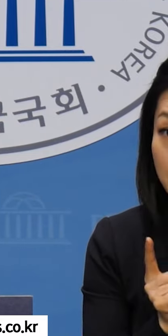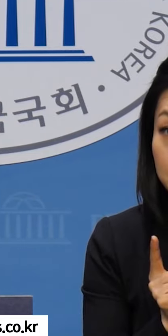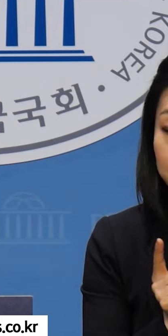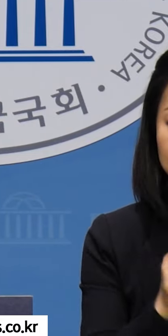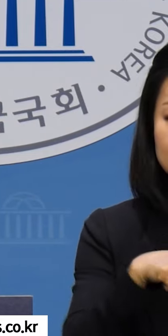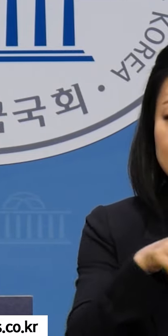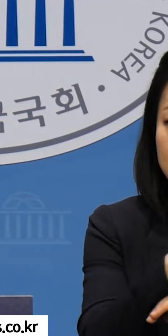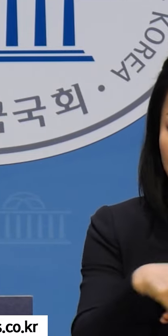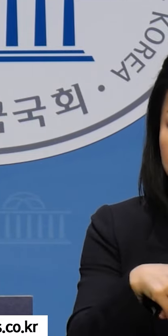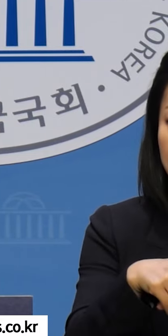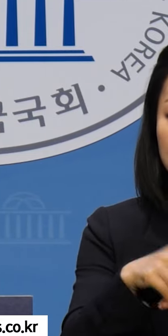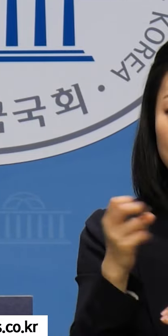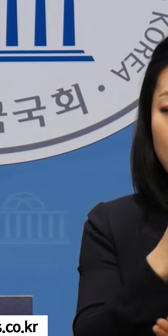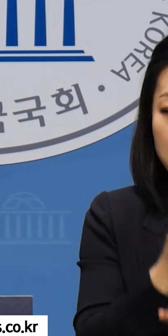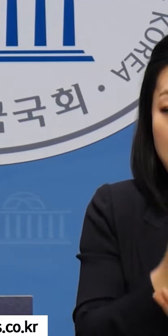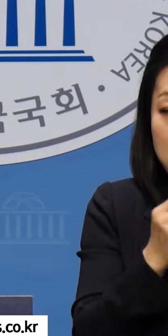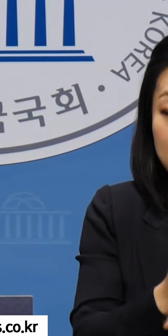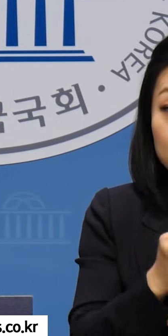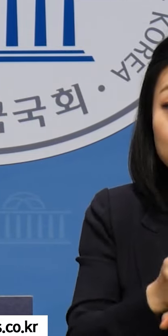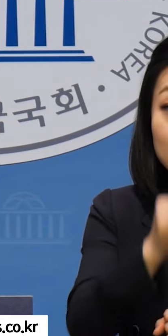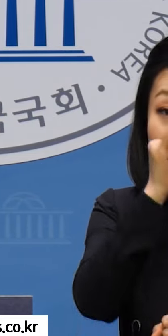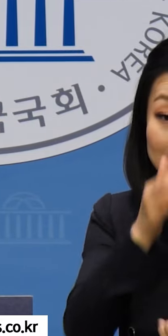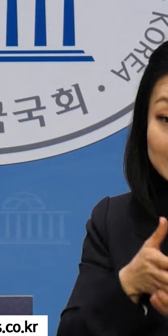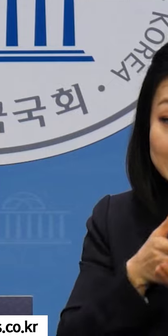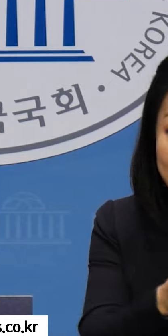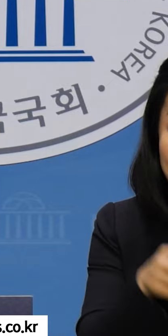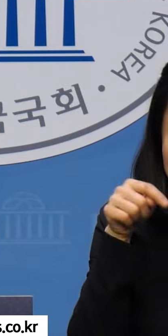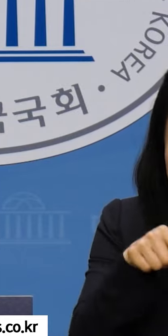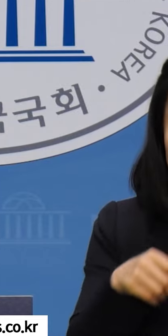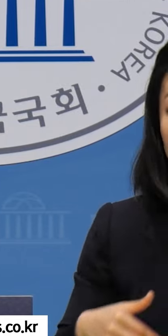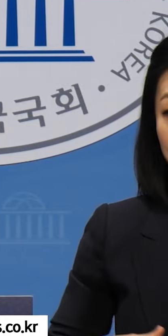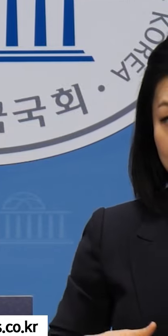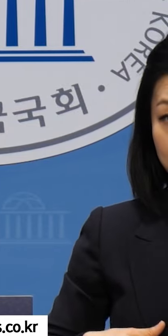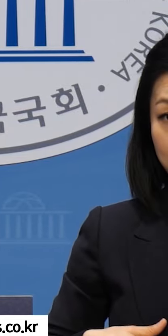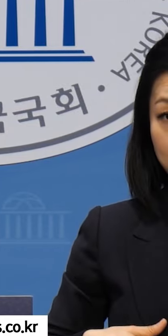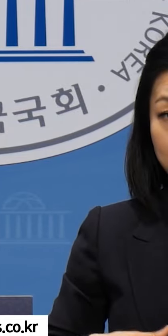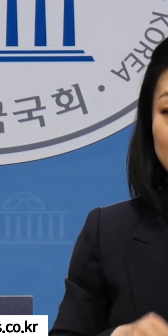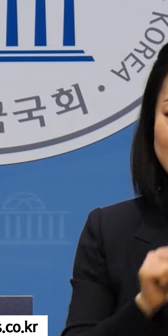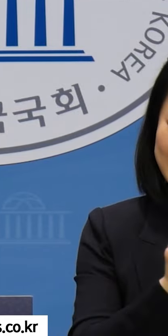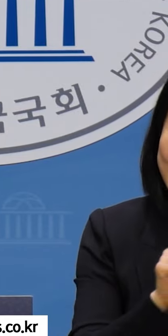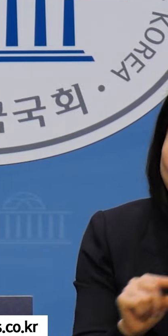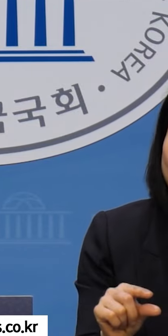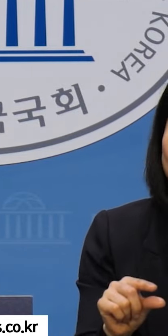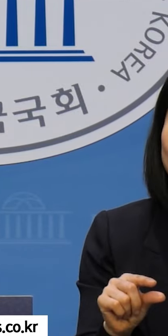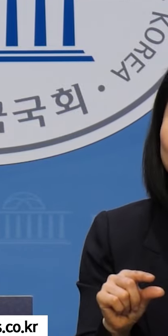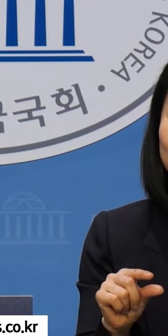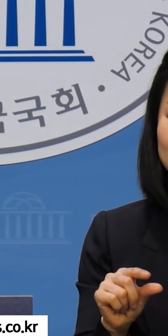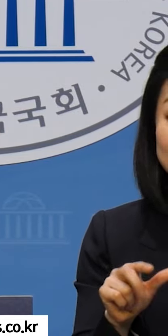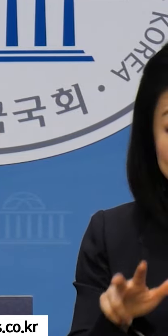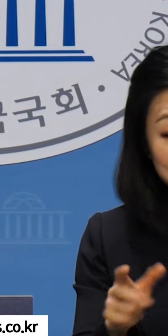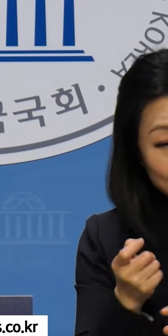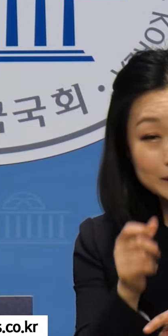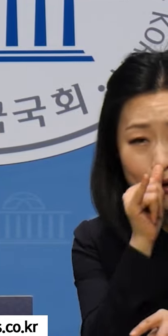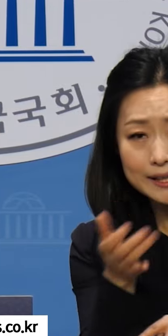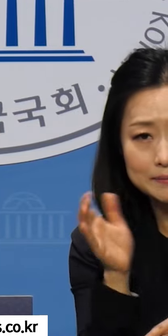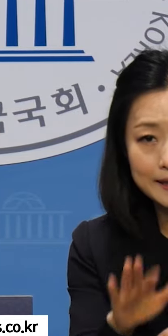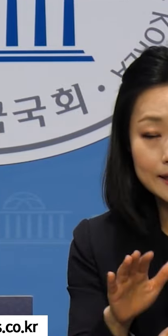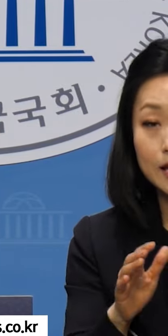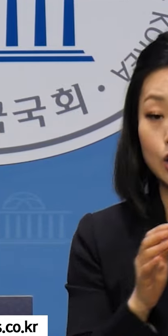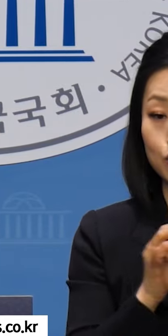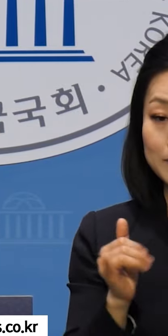정책과 법안을 제한하는 통로를 넓혀야 합니다 지금도 부분적으로 열려 있긴 합니다